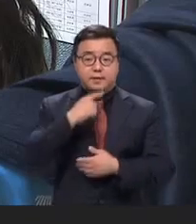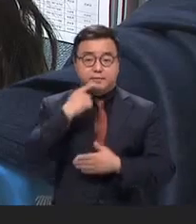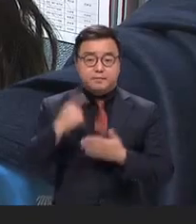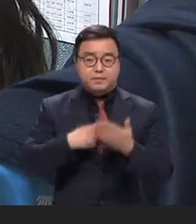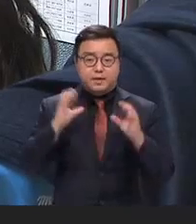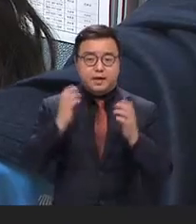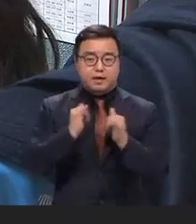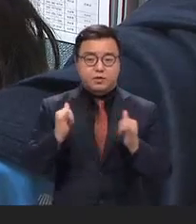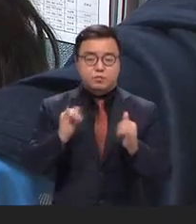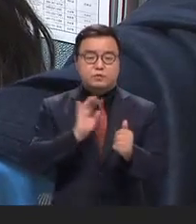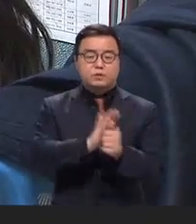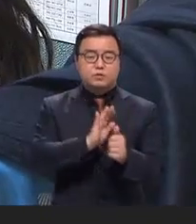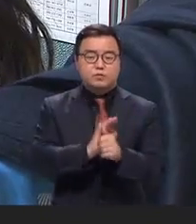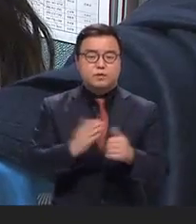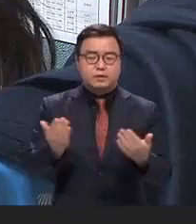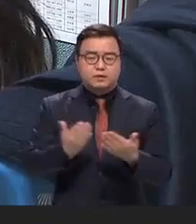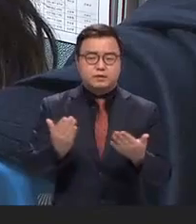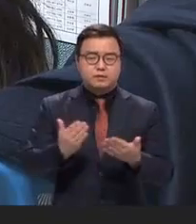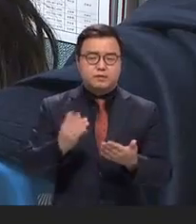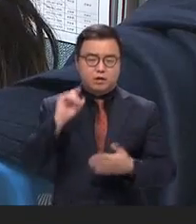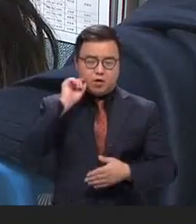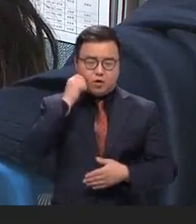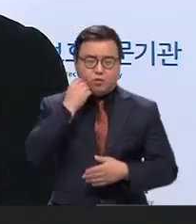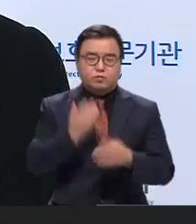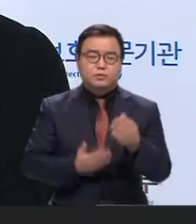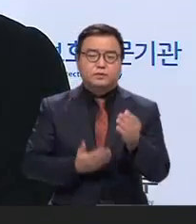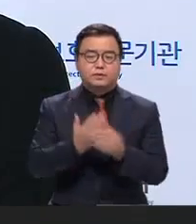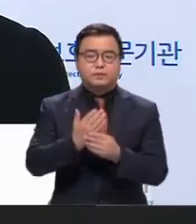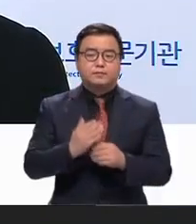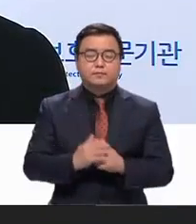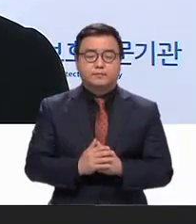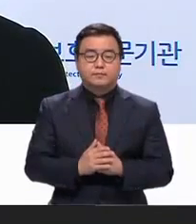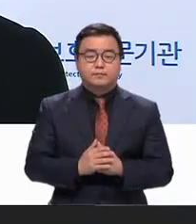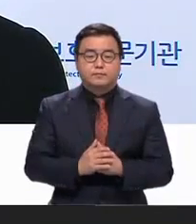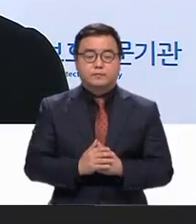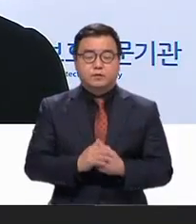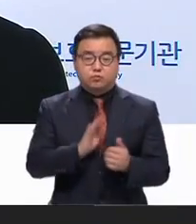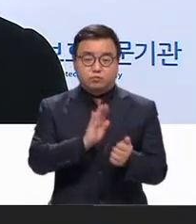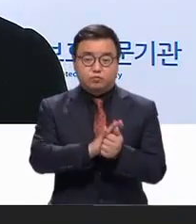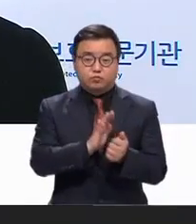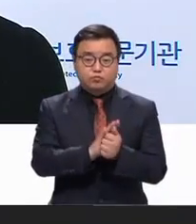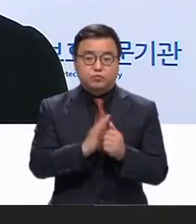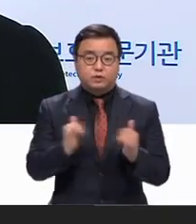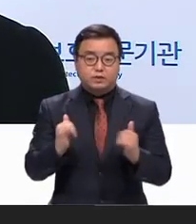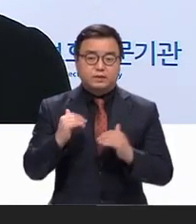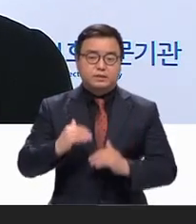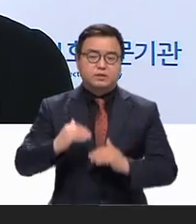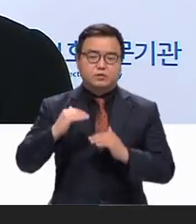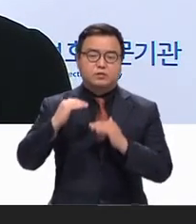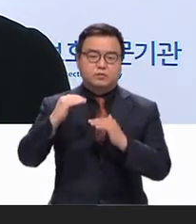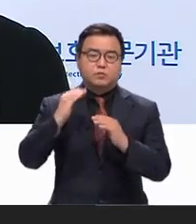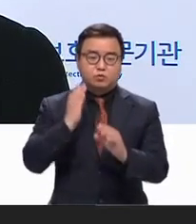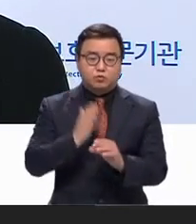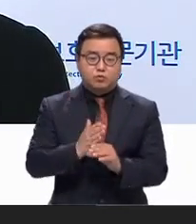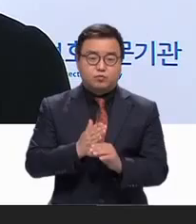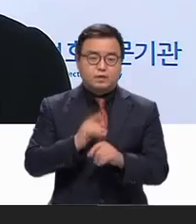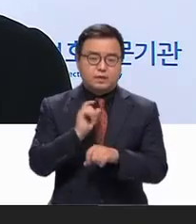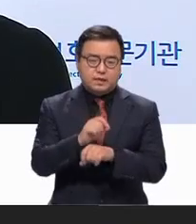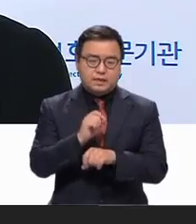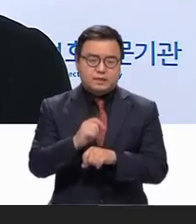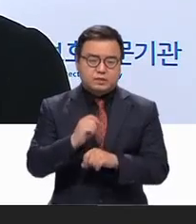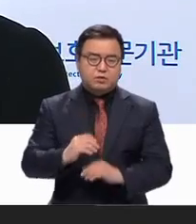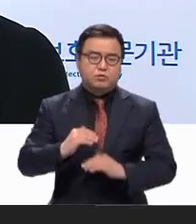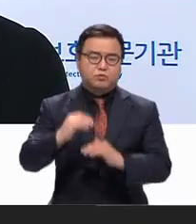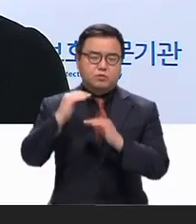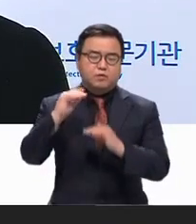데 차질을 빚는 경우가 벌어지는 겁니다. 후견인 절차를 밟는 과정에서 이 행정 절차들이